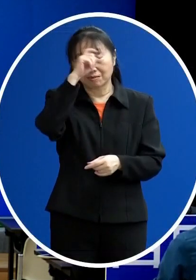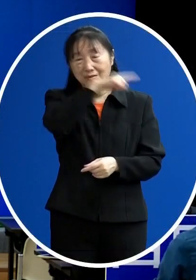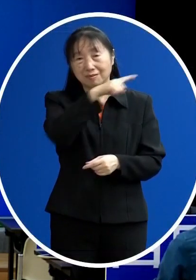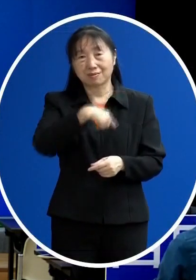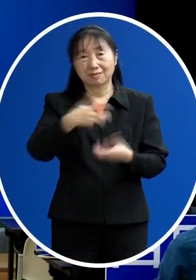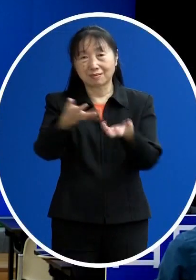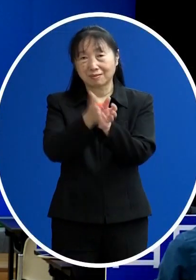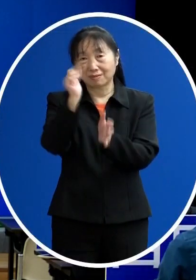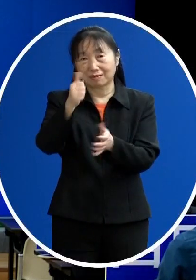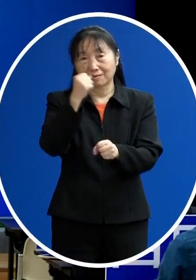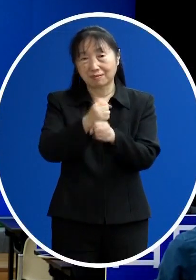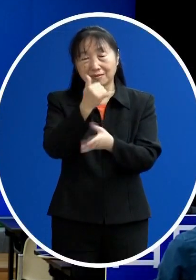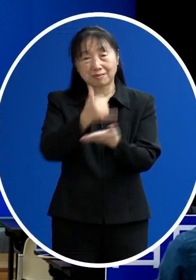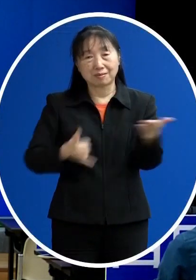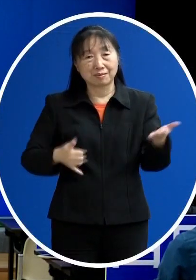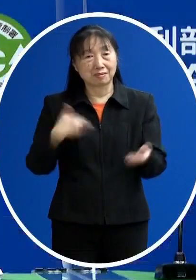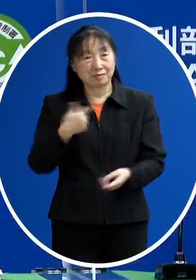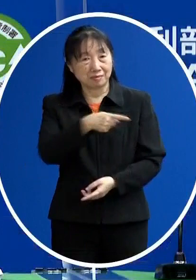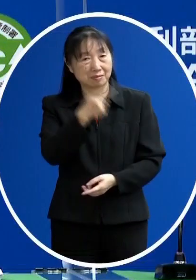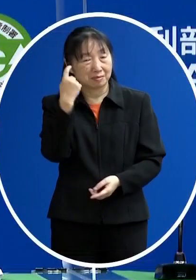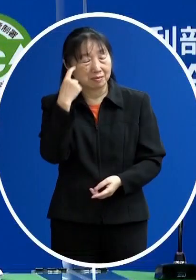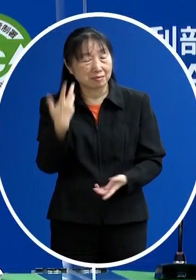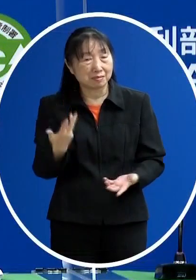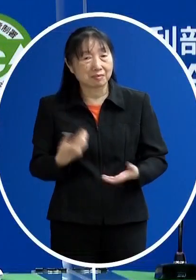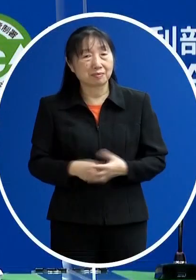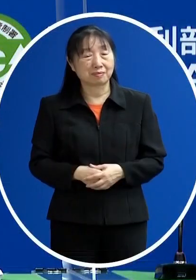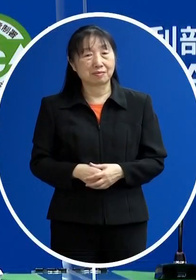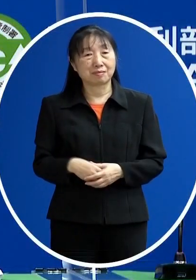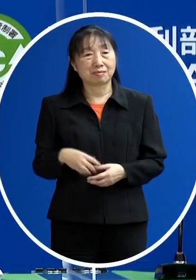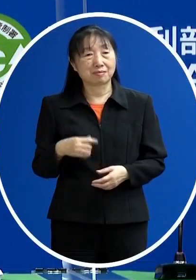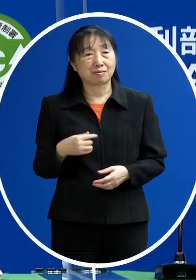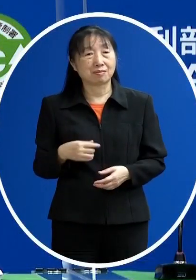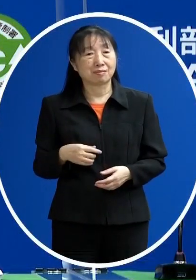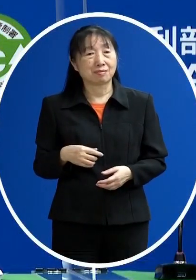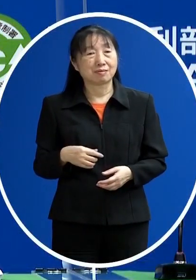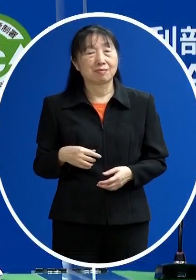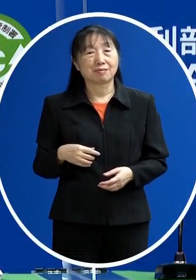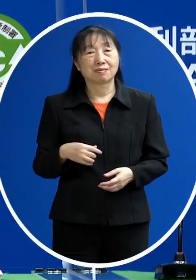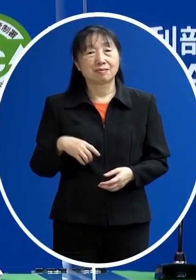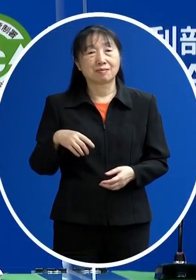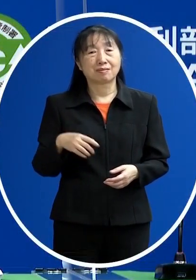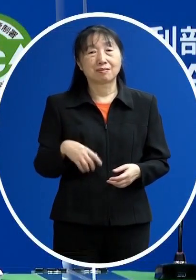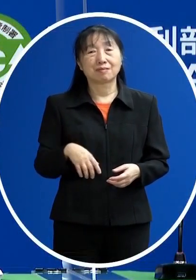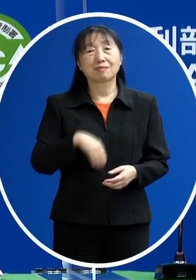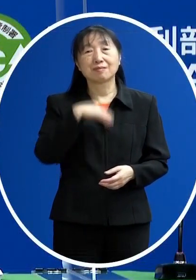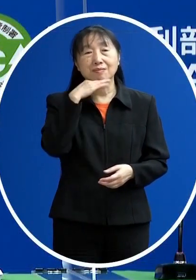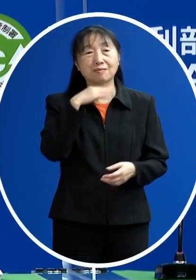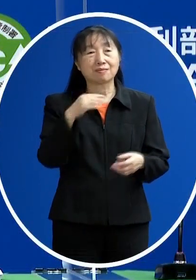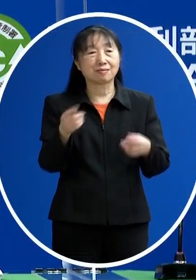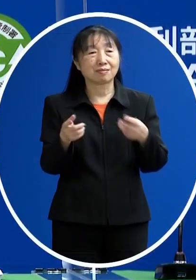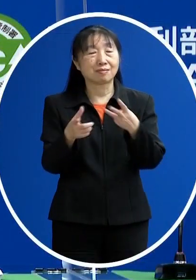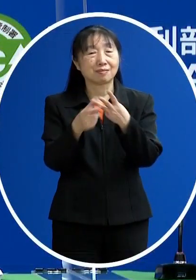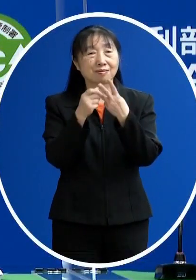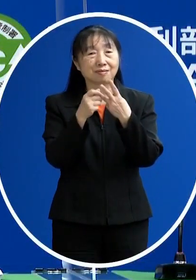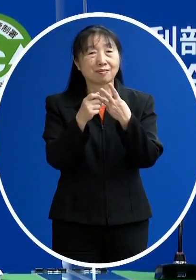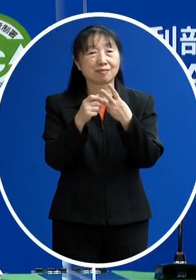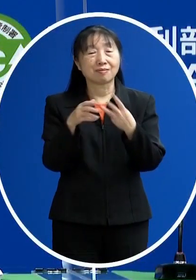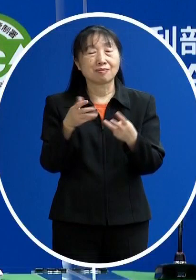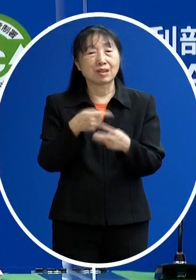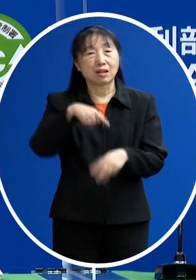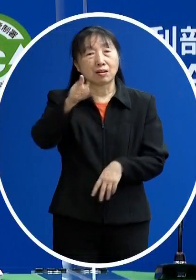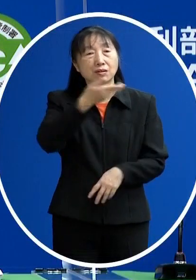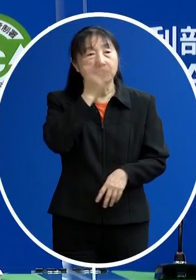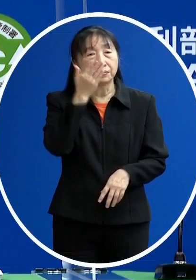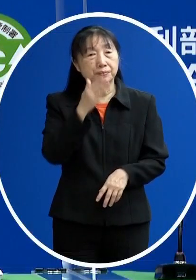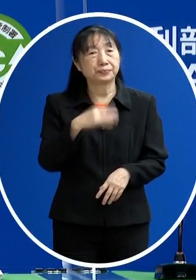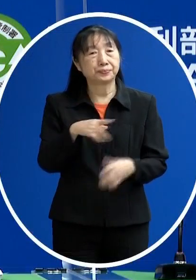不知道部长怎么看？谢谢。 我们并没有现在面前，只是第三的时候在旅行的时候要提